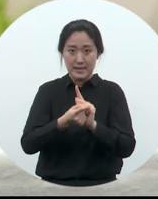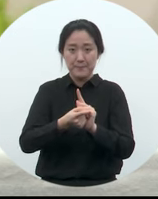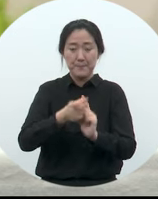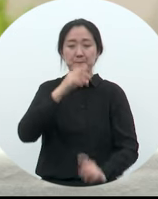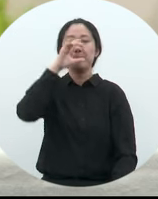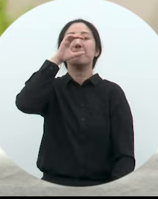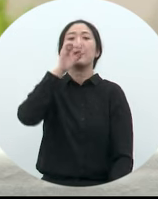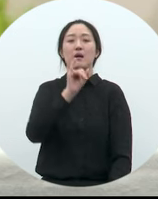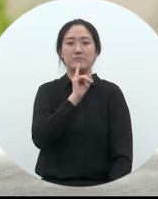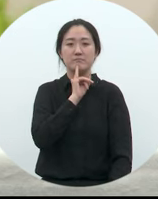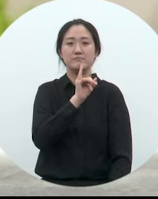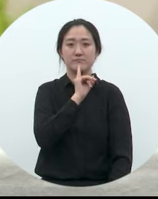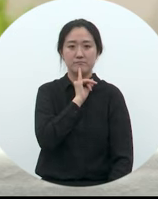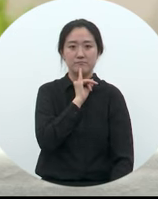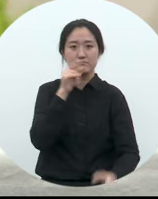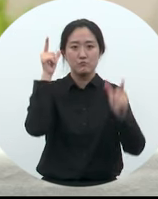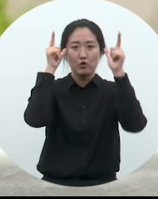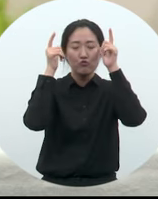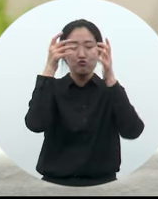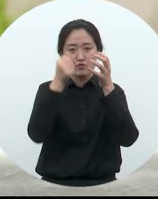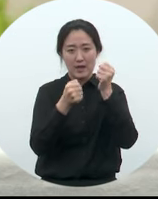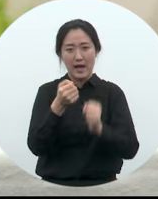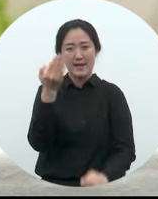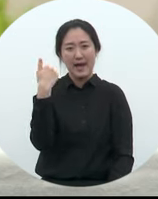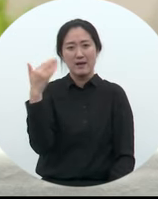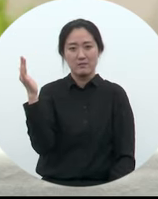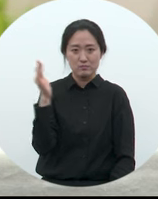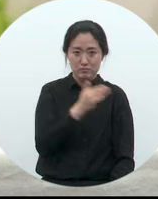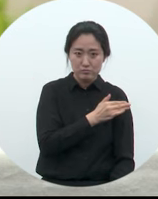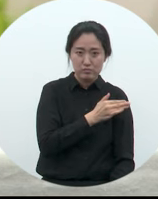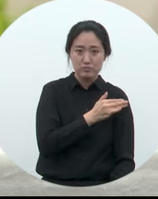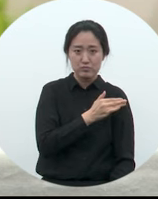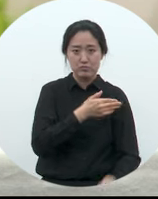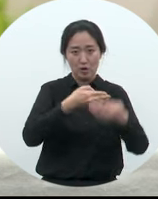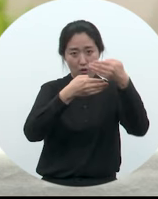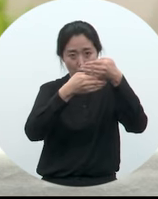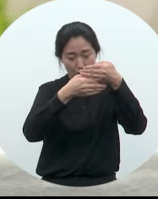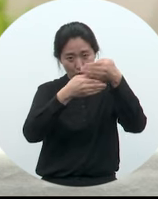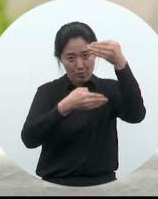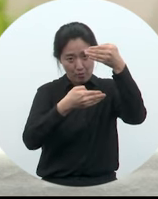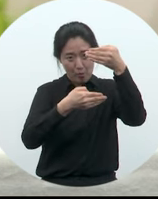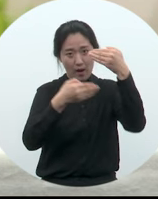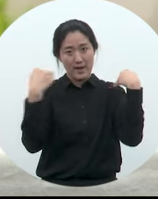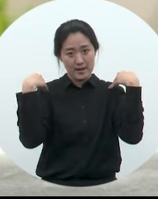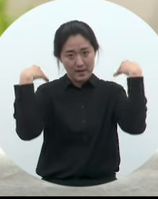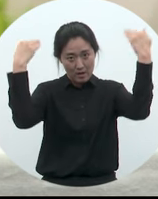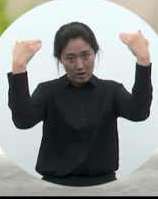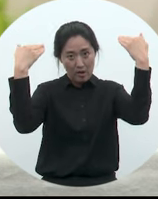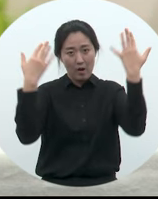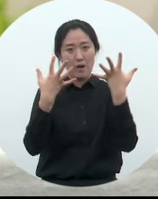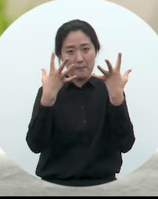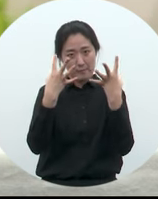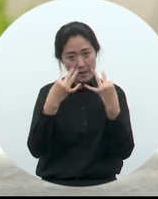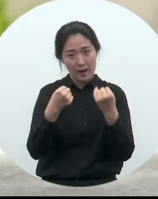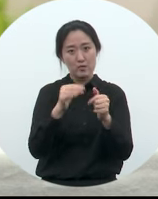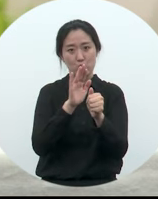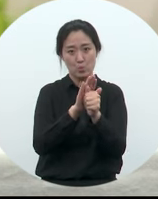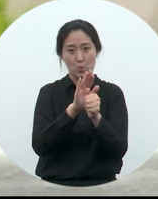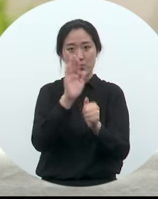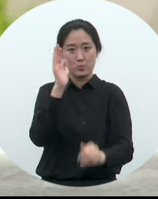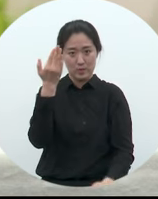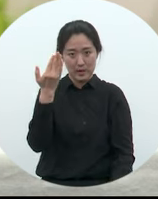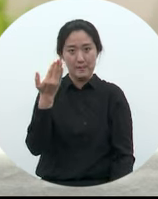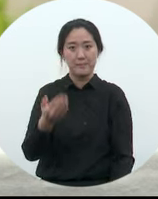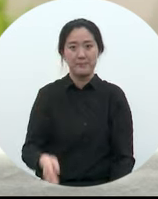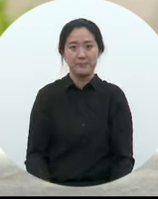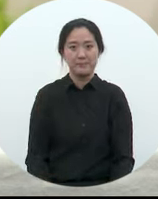이렇게 얘기를 했습니다. 그래서 이 우유는 아주 옛날부터 성장 발육, 그다음에 두뇌 발육에